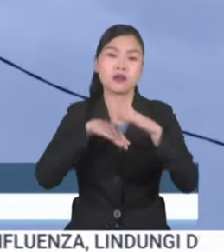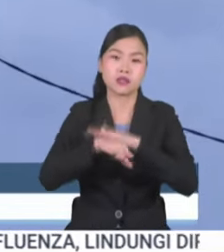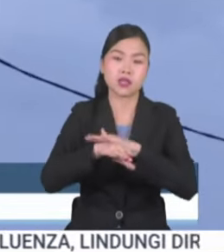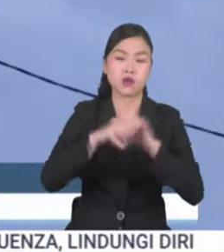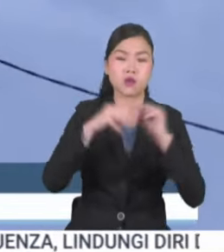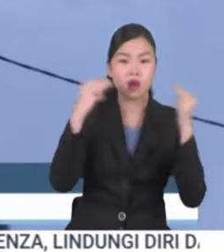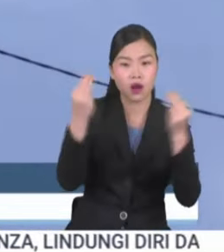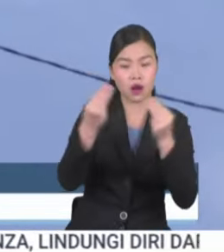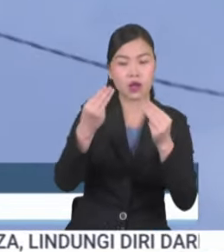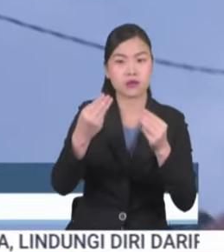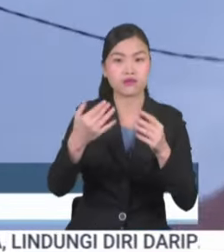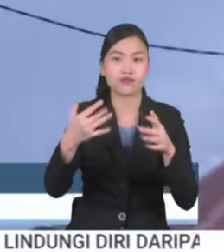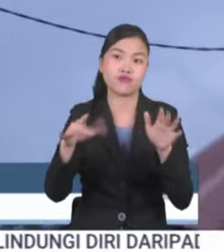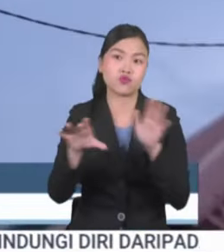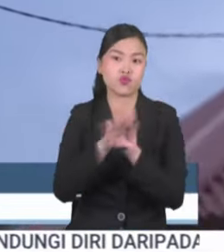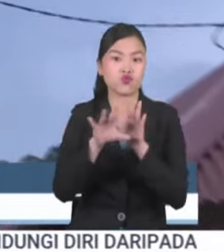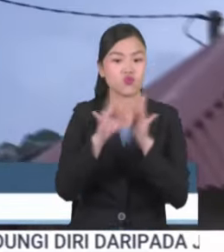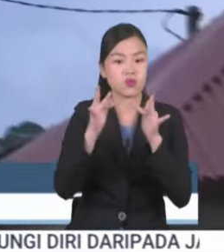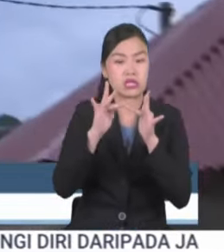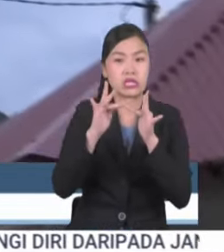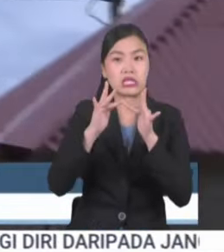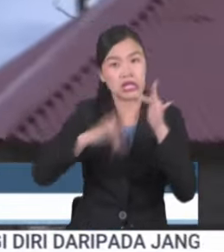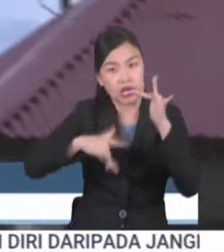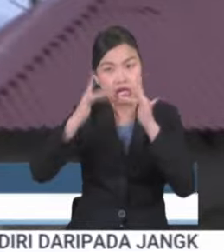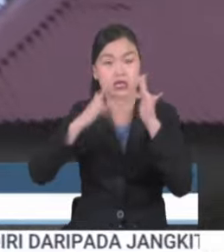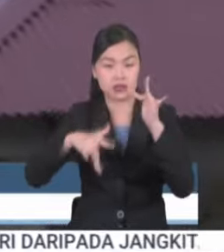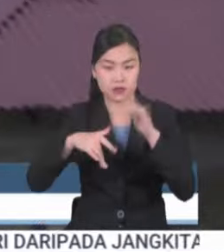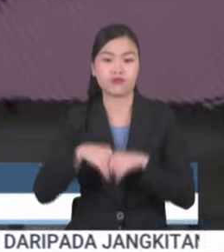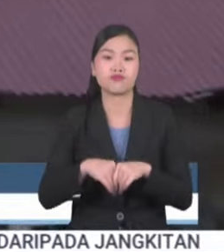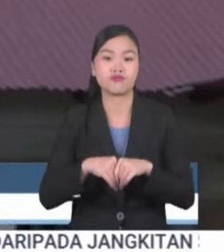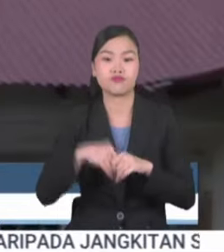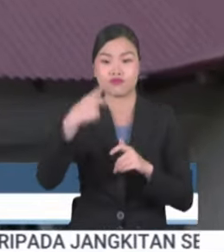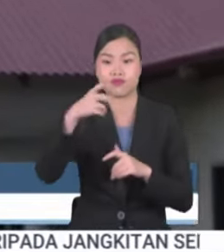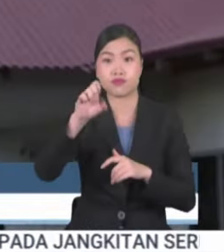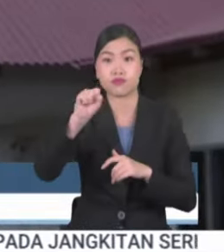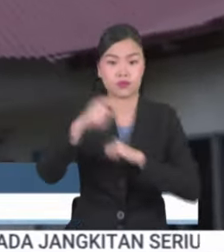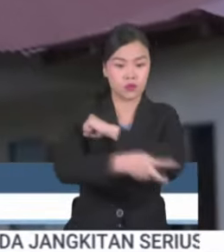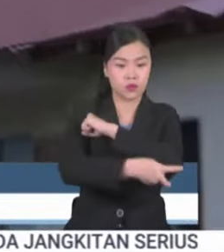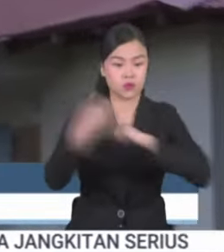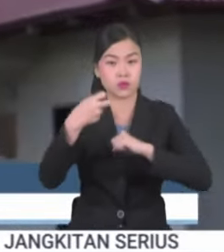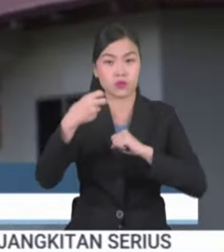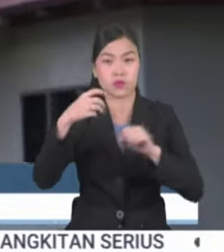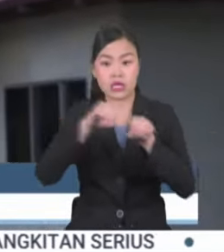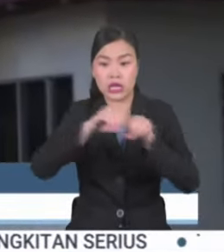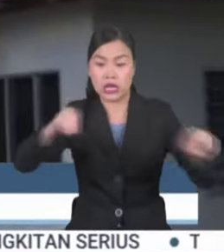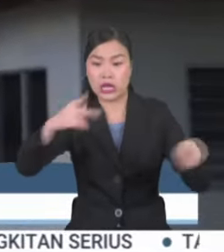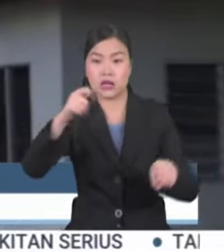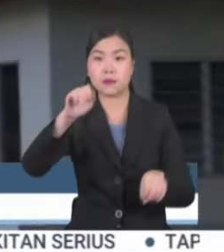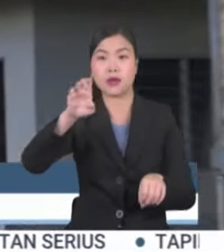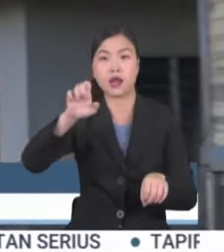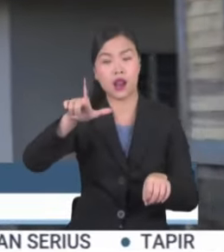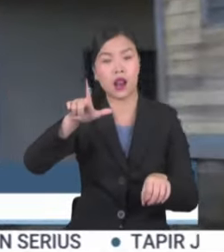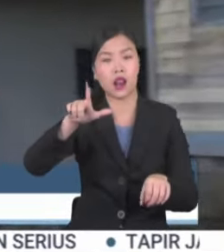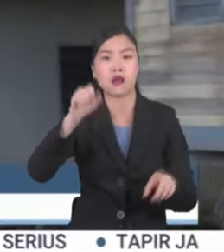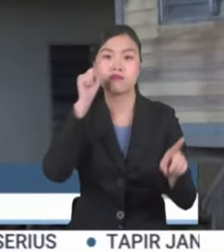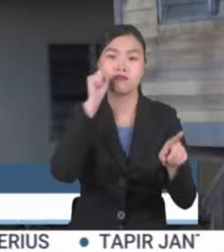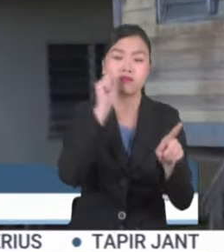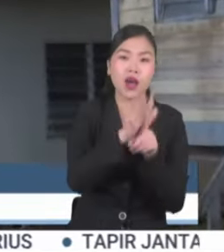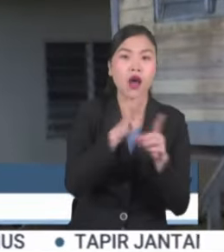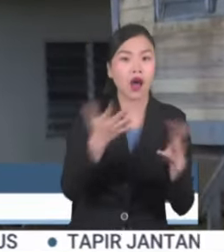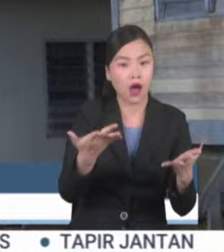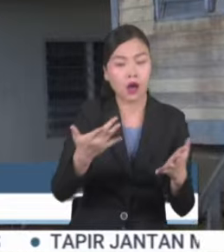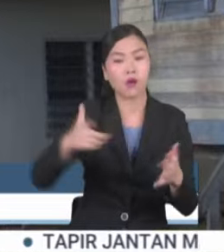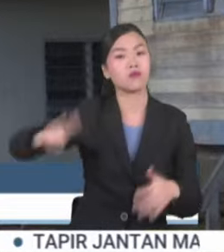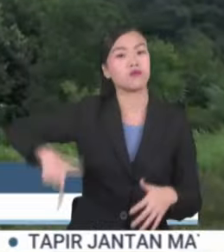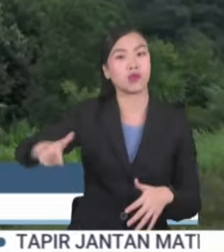perkhidmatan telekomunikasi seperti internet. Menurutnya, kes-kes kecurian kabel menyebabkan kelewatan dalam penyelesaian projek seperti yang